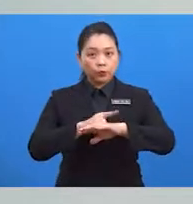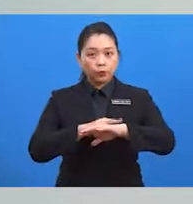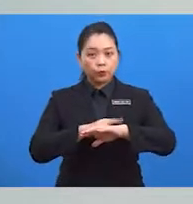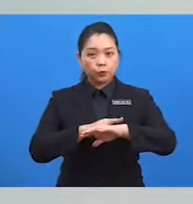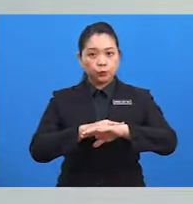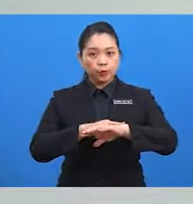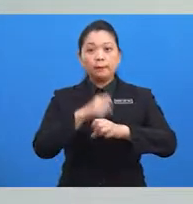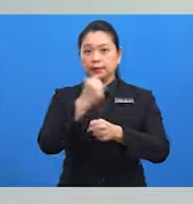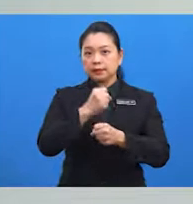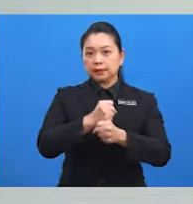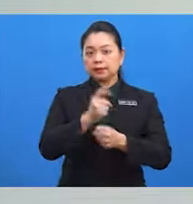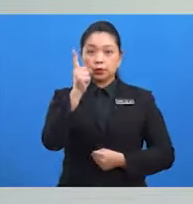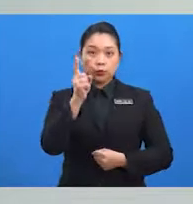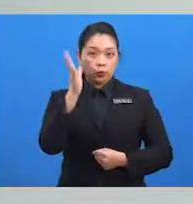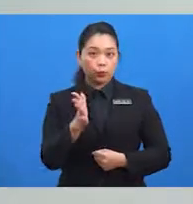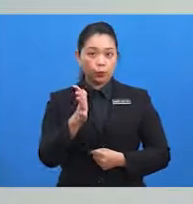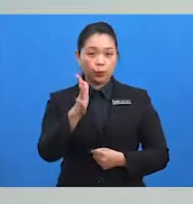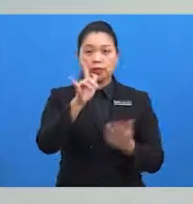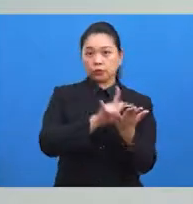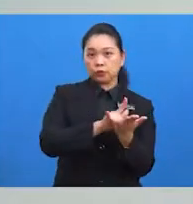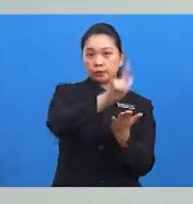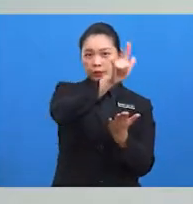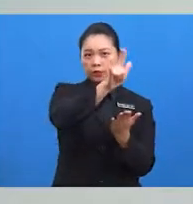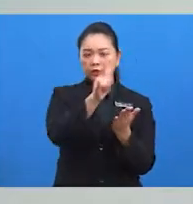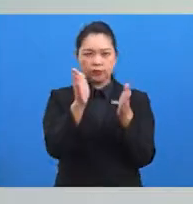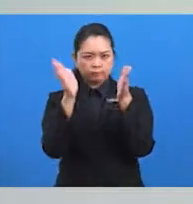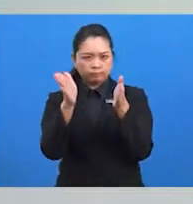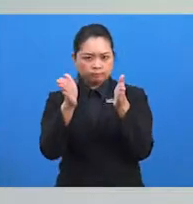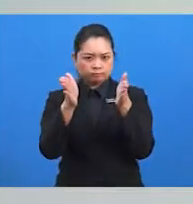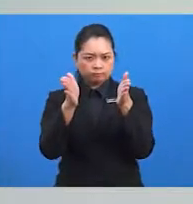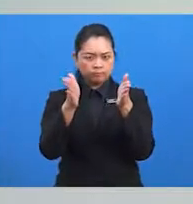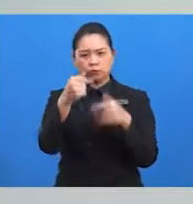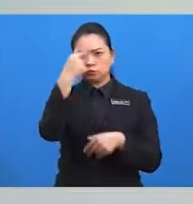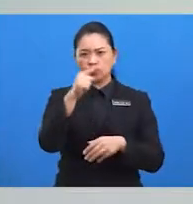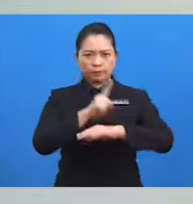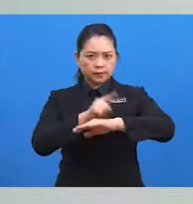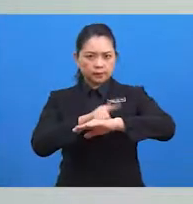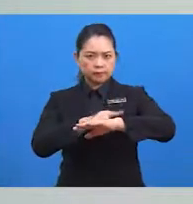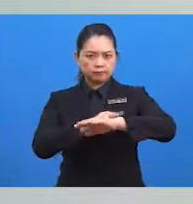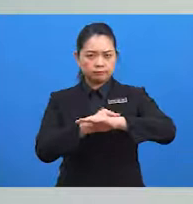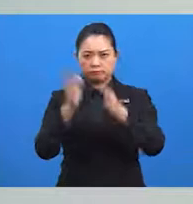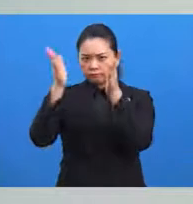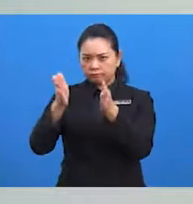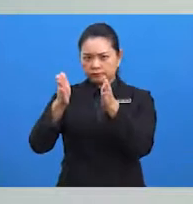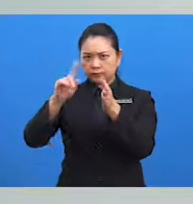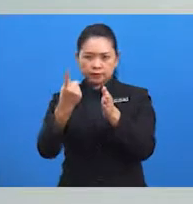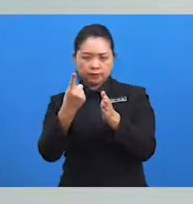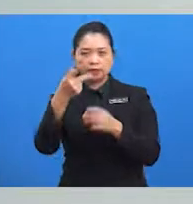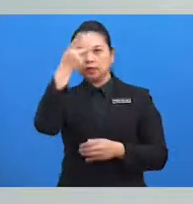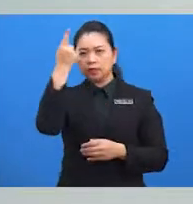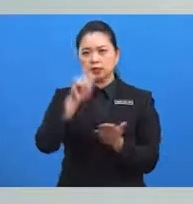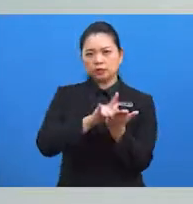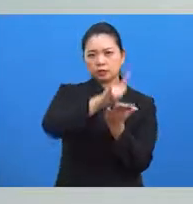juru terbang diharapkan untuk tempo tertentu karena itu terbang terdedah kepada